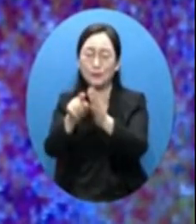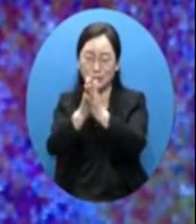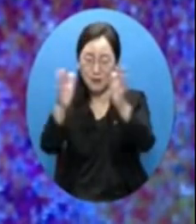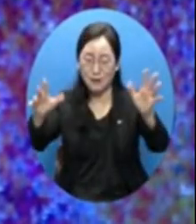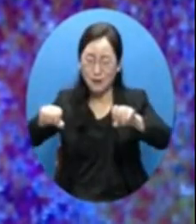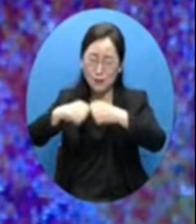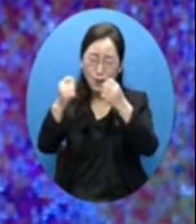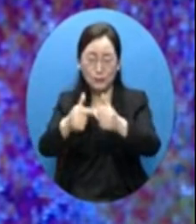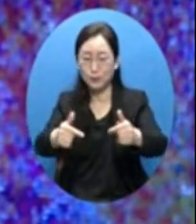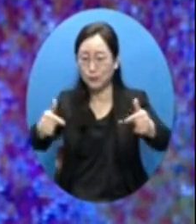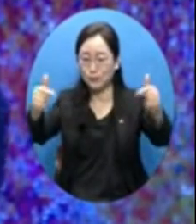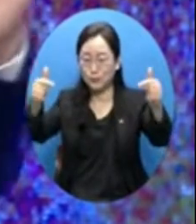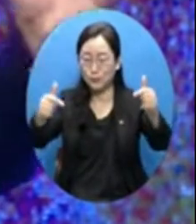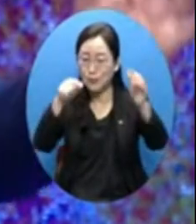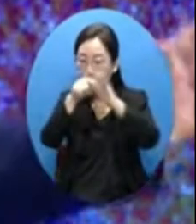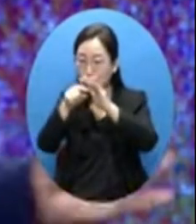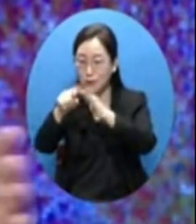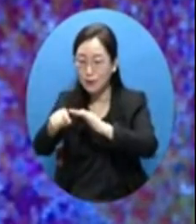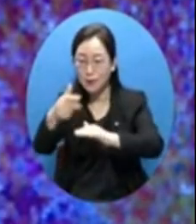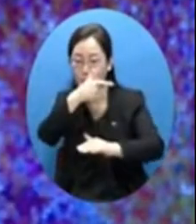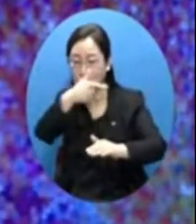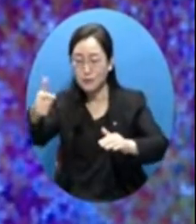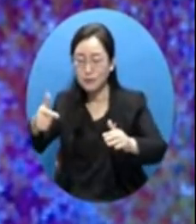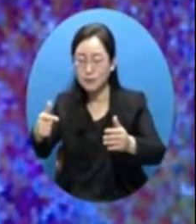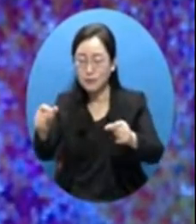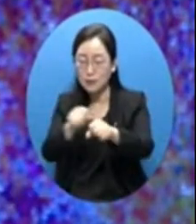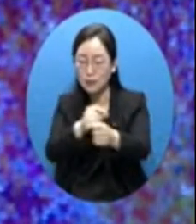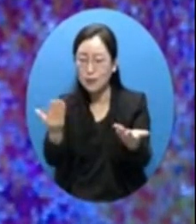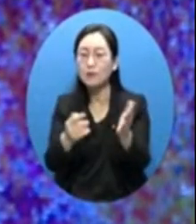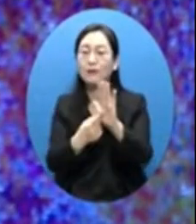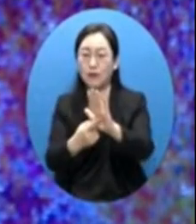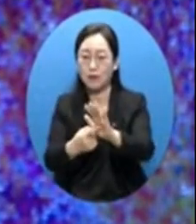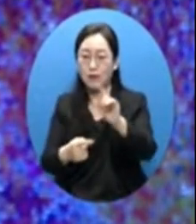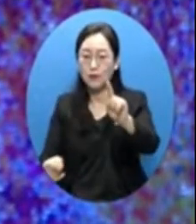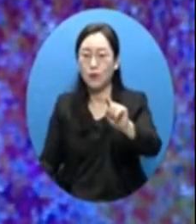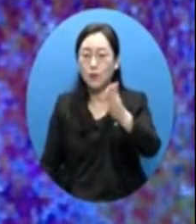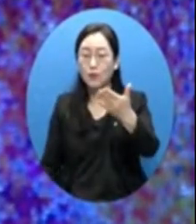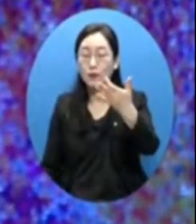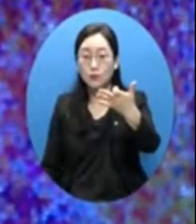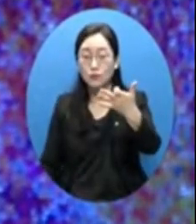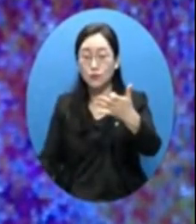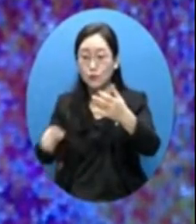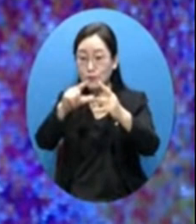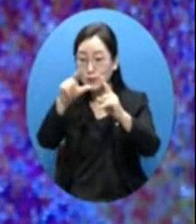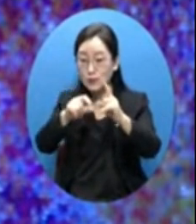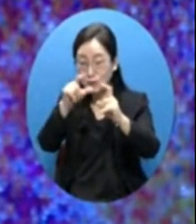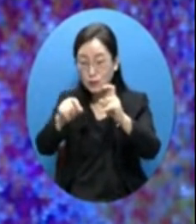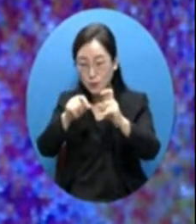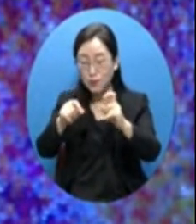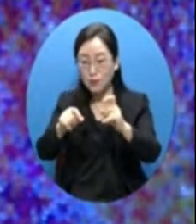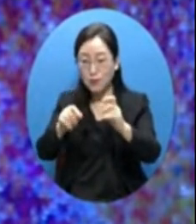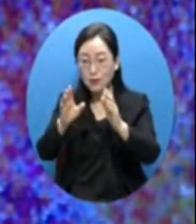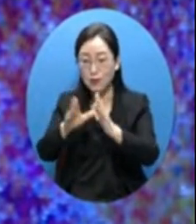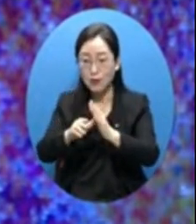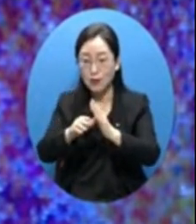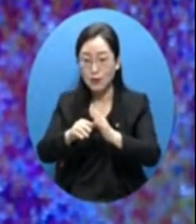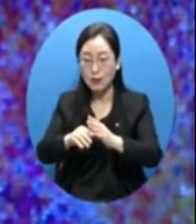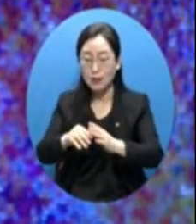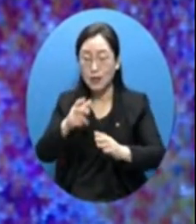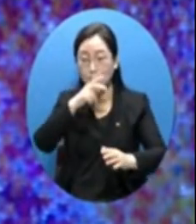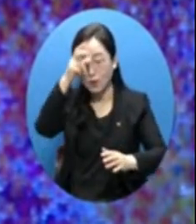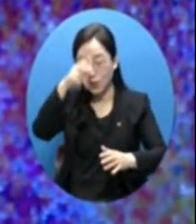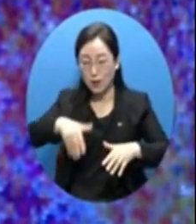폭발적으로 붕해서 가는 것마다 큰 역사가 나타났는데 1919년 10월 달에 평안남도의 한 교회에서 집회를 마친